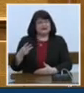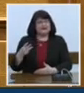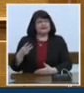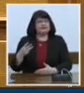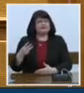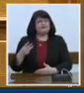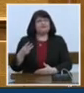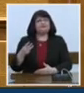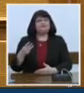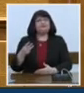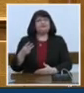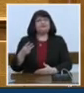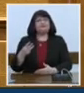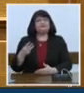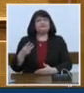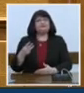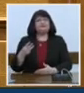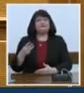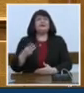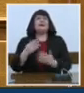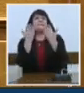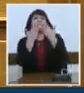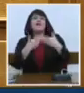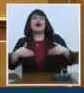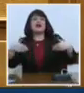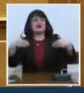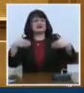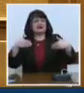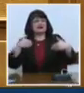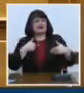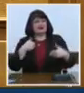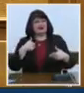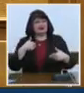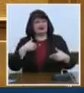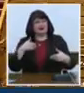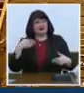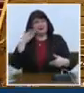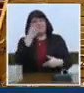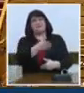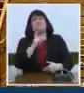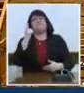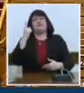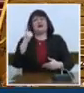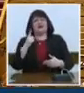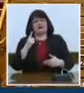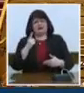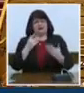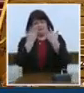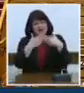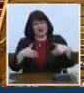μια παράσταση στην οποία πήγα, η μόνη παράσταση την οποία έχω δει,